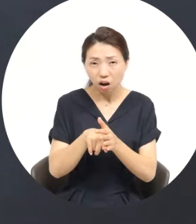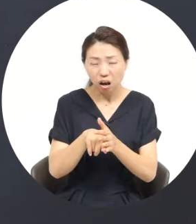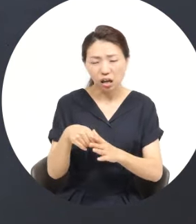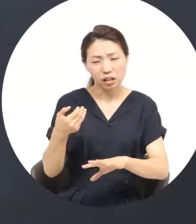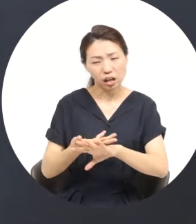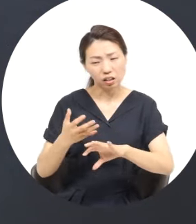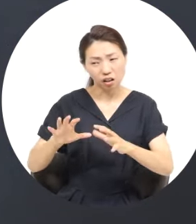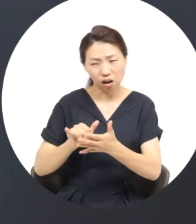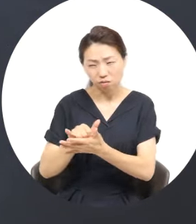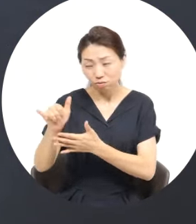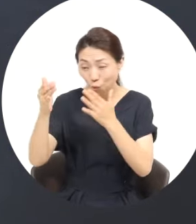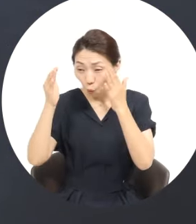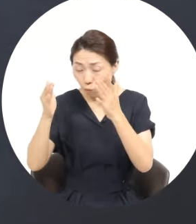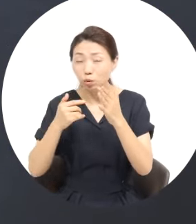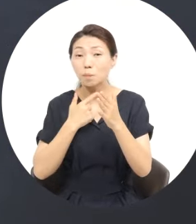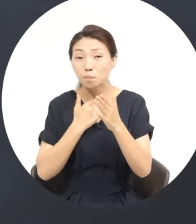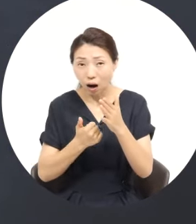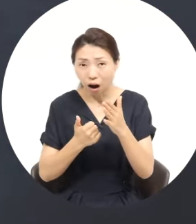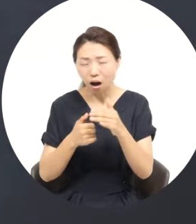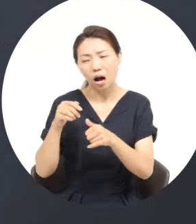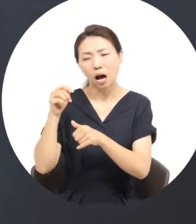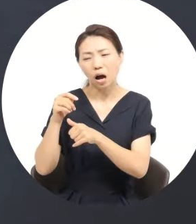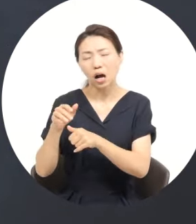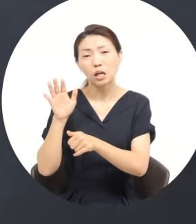이 문제를 해결할 수가 있다.